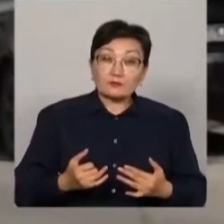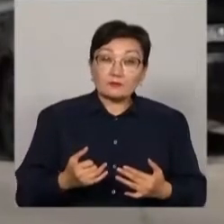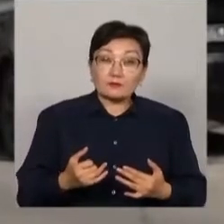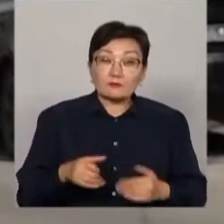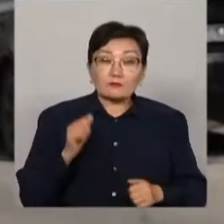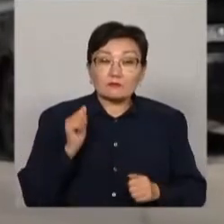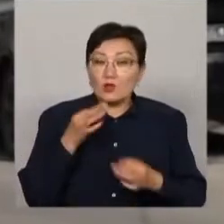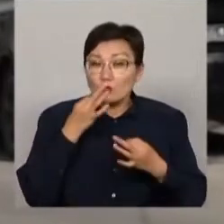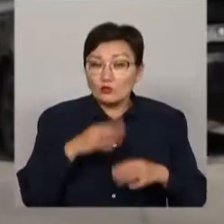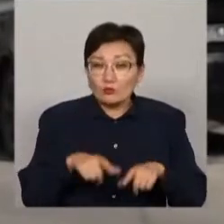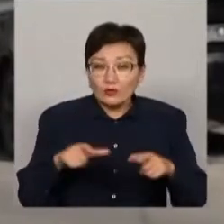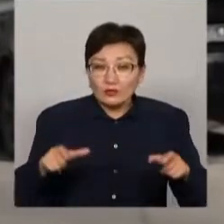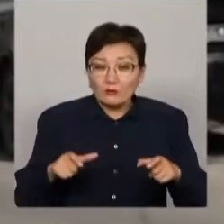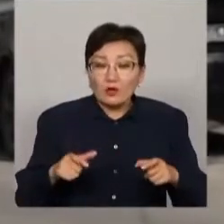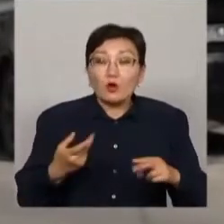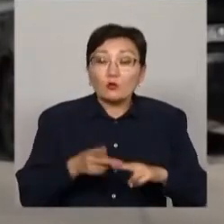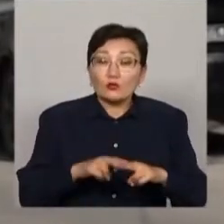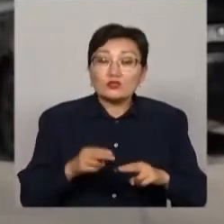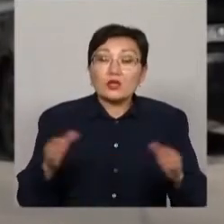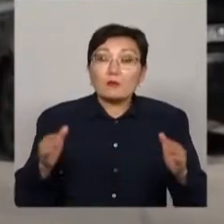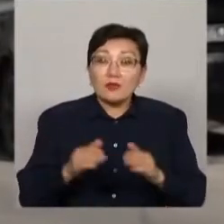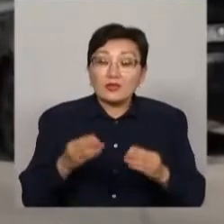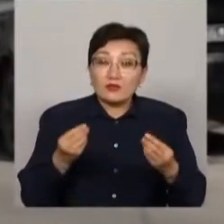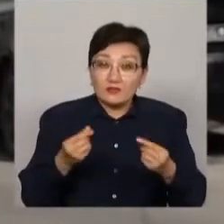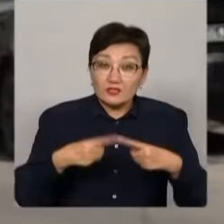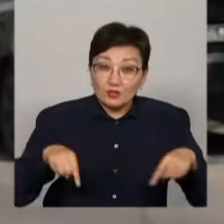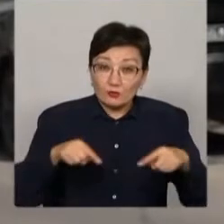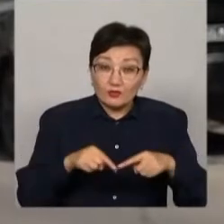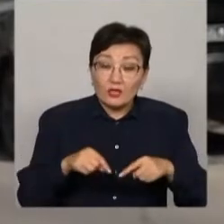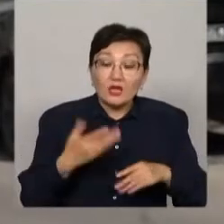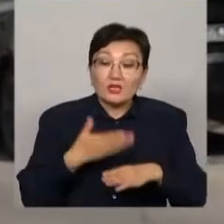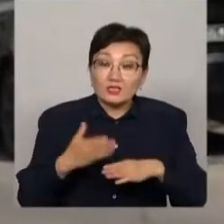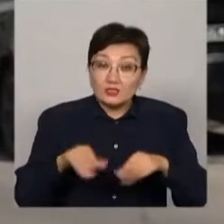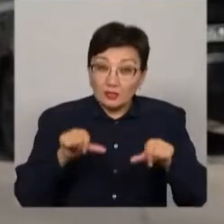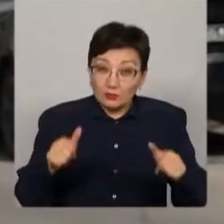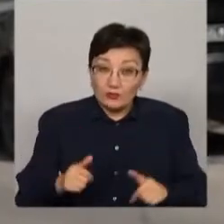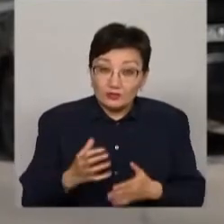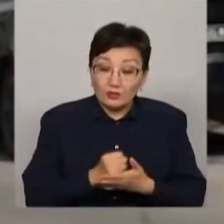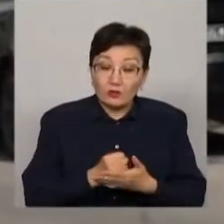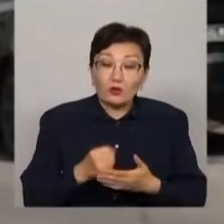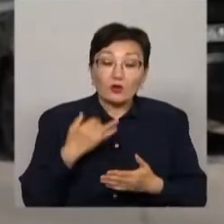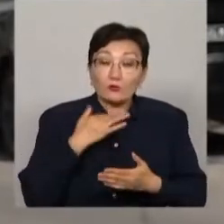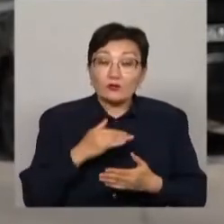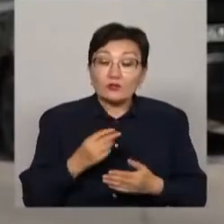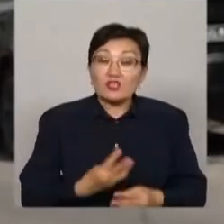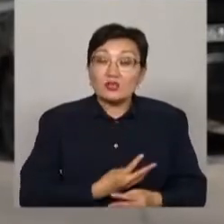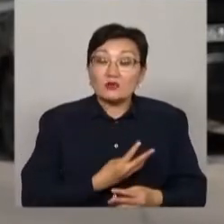екінің бірі микрофинанстан ақша алады. Оның көпшілігі жаңағыдай түрлі себептермен алады ғой енді, бірақ басым көпшілігі құмар